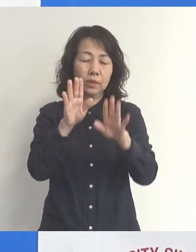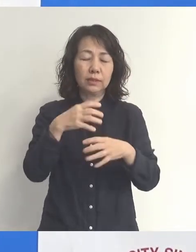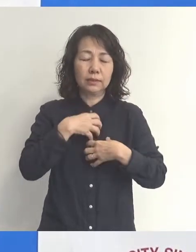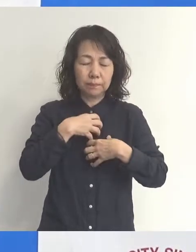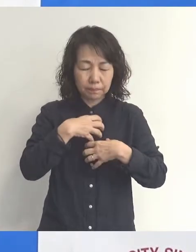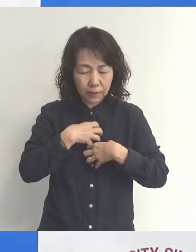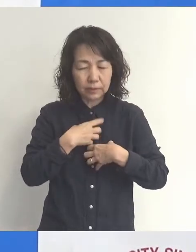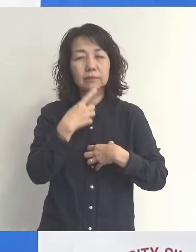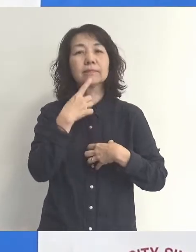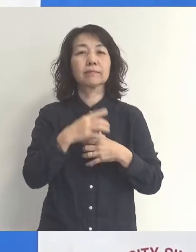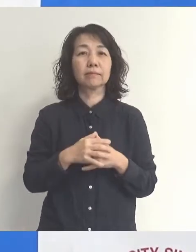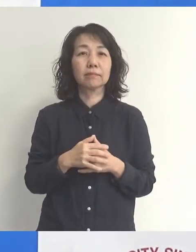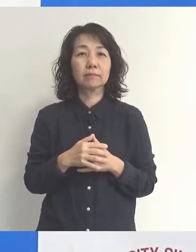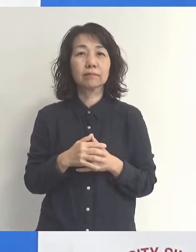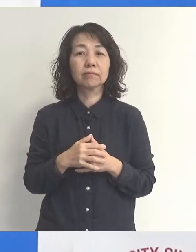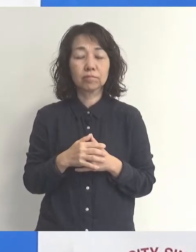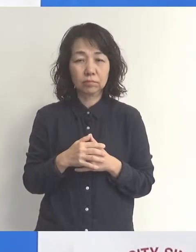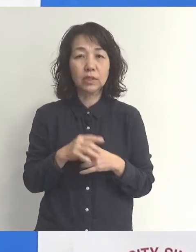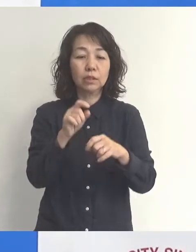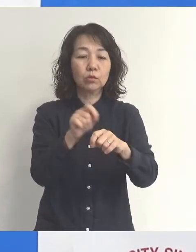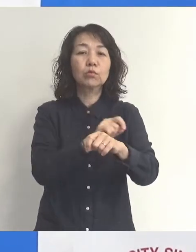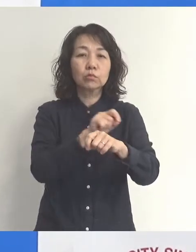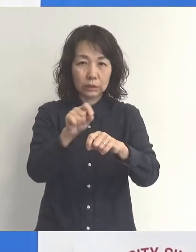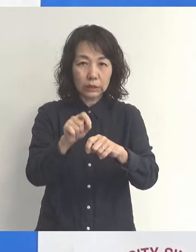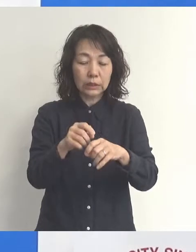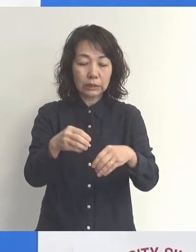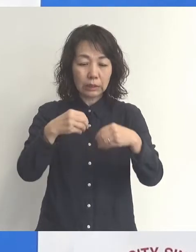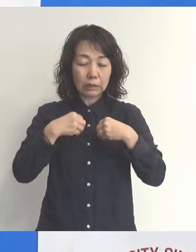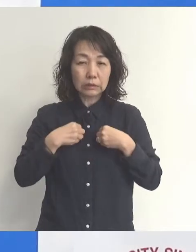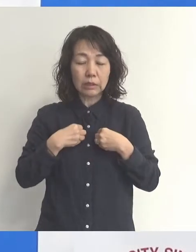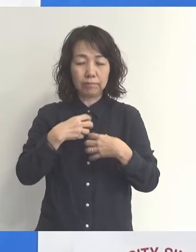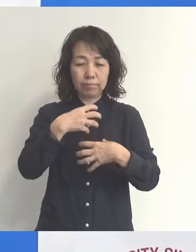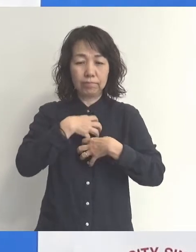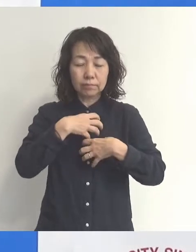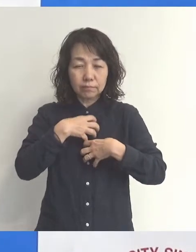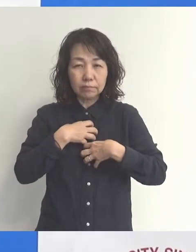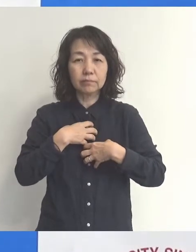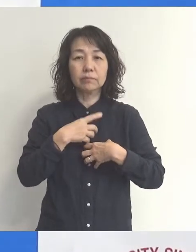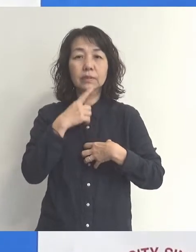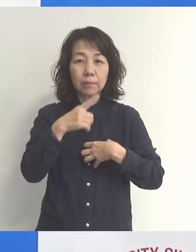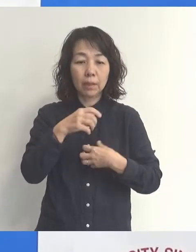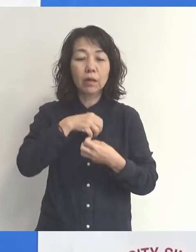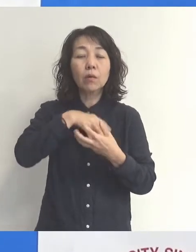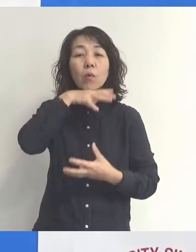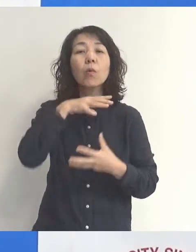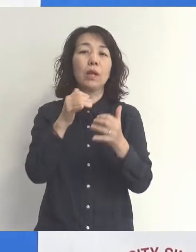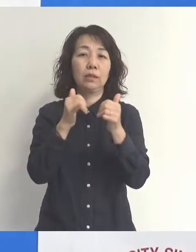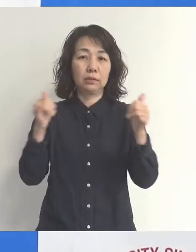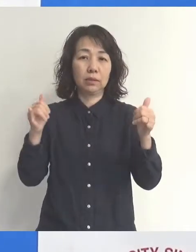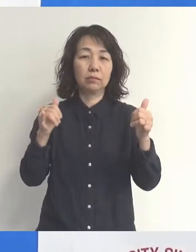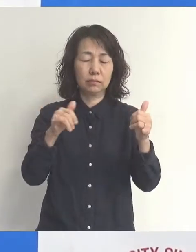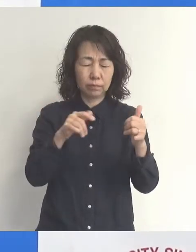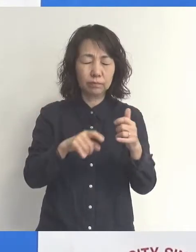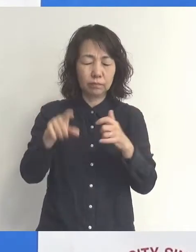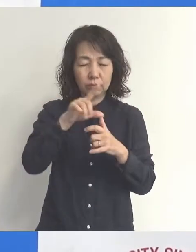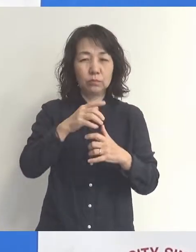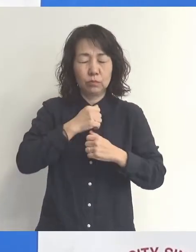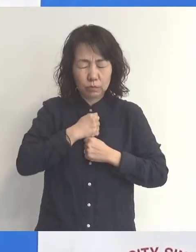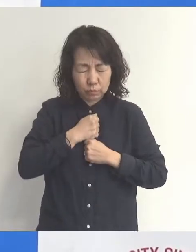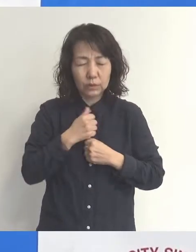。特に感染リスクが高いと言われている高齢者は一層注意が必要